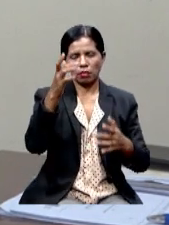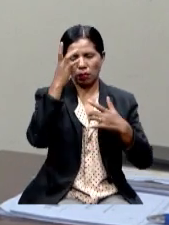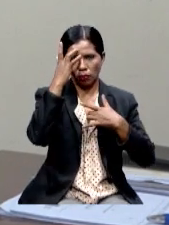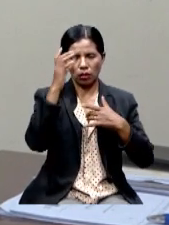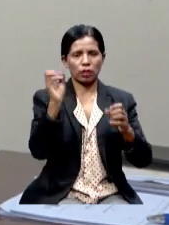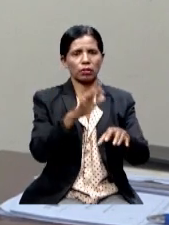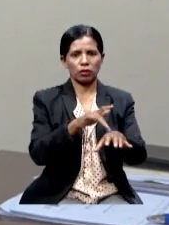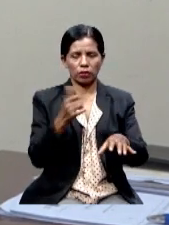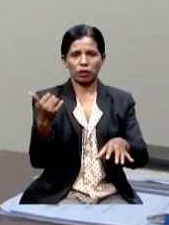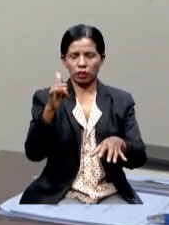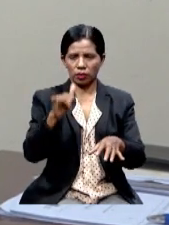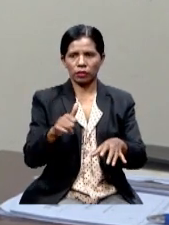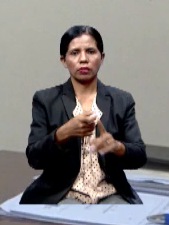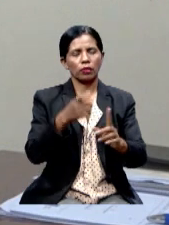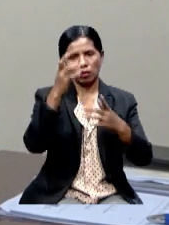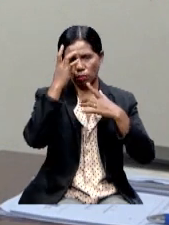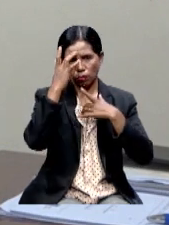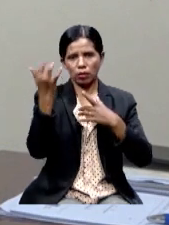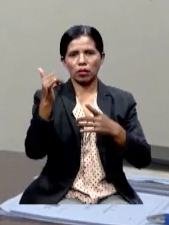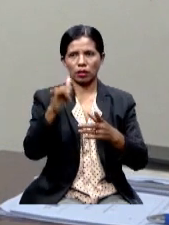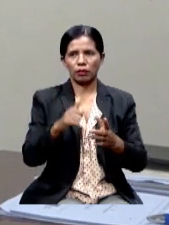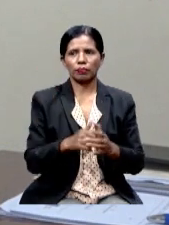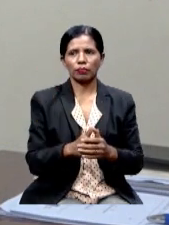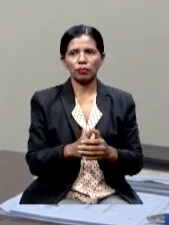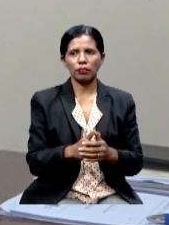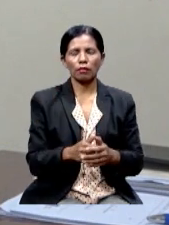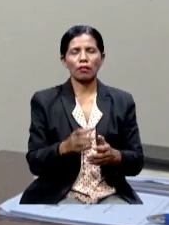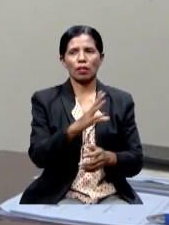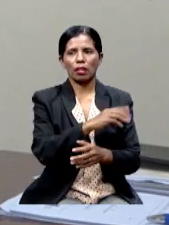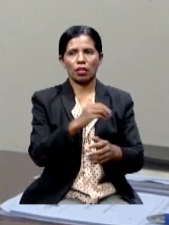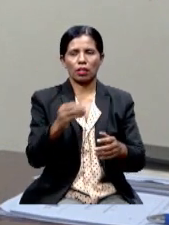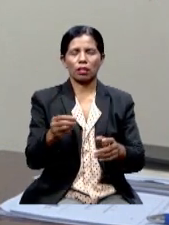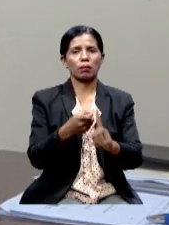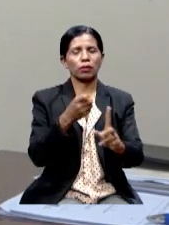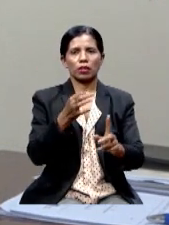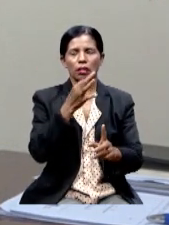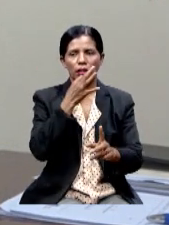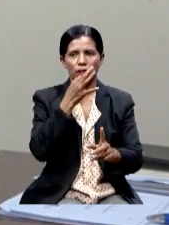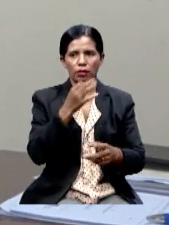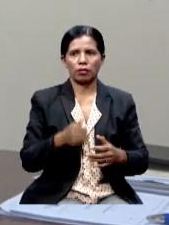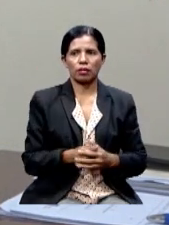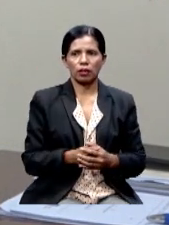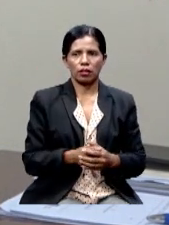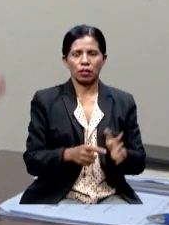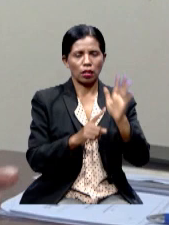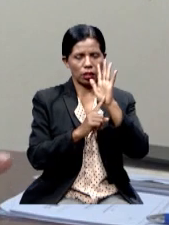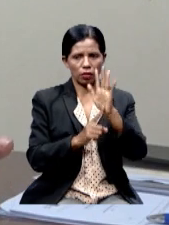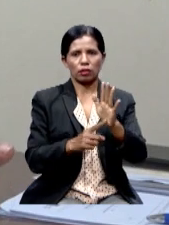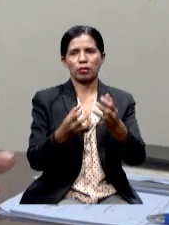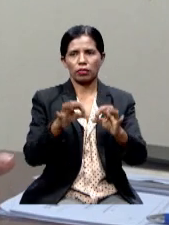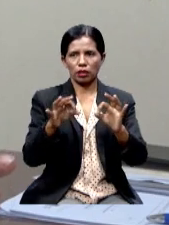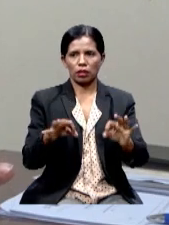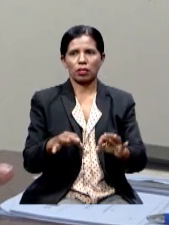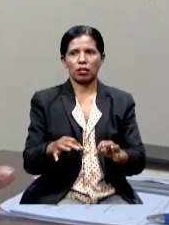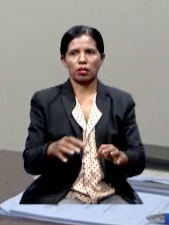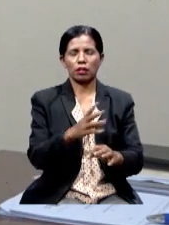cerni. I kau sahaja si moras lahada cerni, ni ida mak principalmente ida mak kesehatan. Senti kau mak satu dia kata